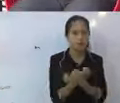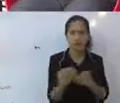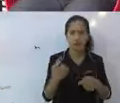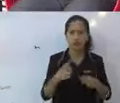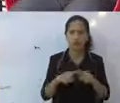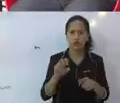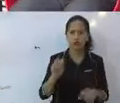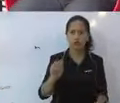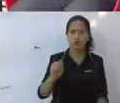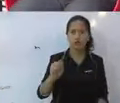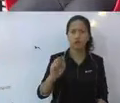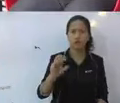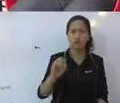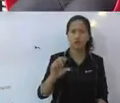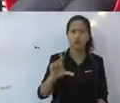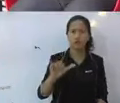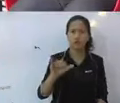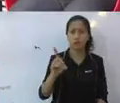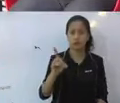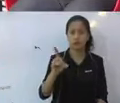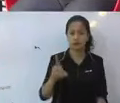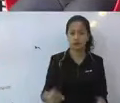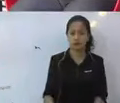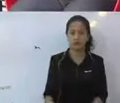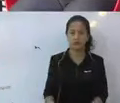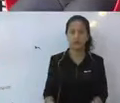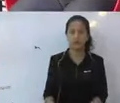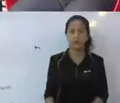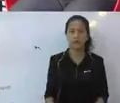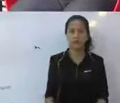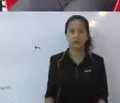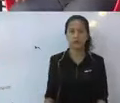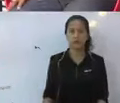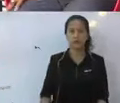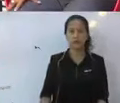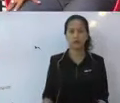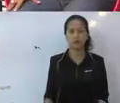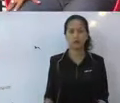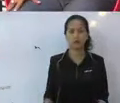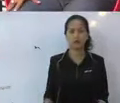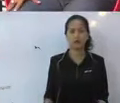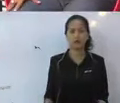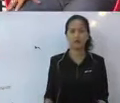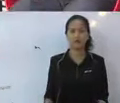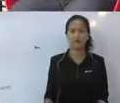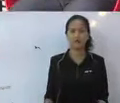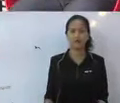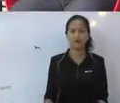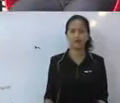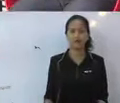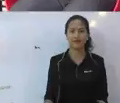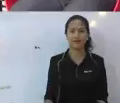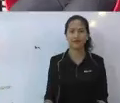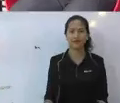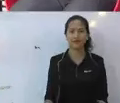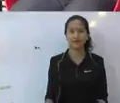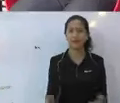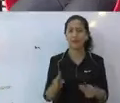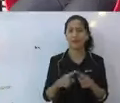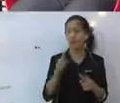no? Saksi yung mga ano ko diyan. Saksi ako diyan sa mga pamangkin ko before. Ako din. sa mga pamangkin